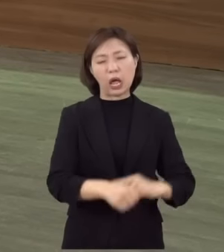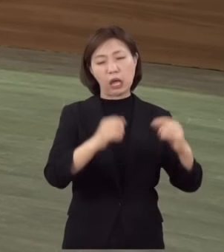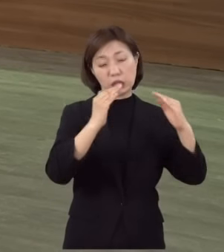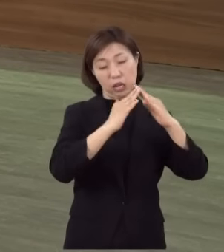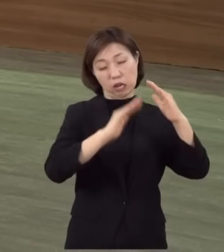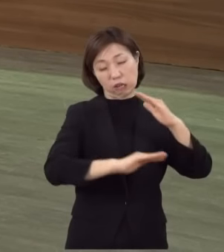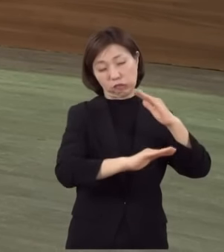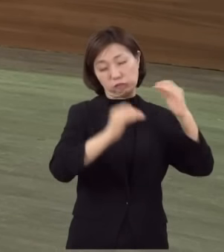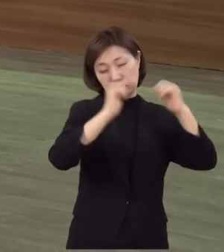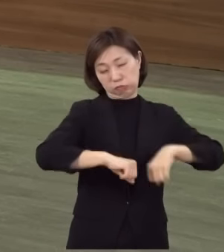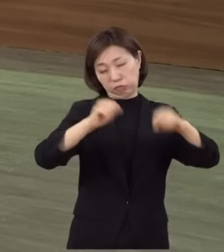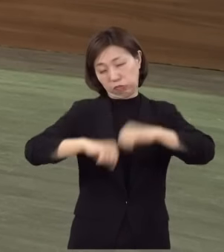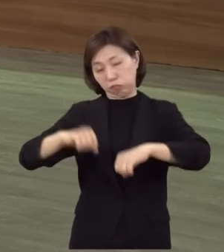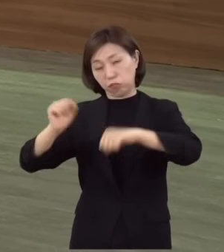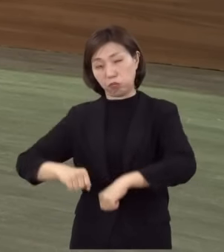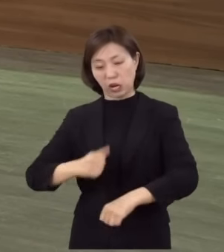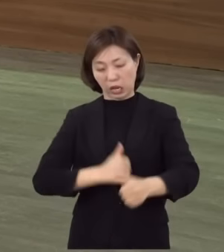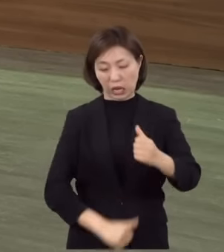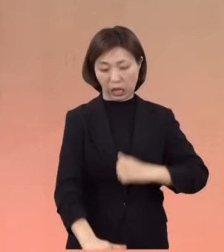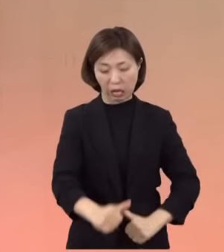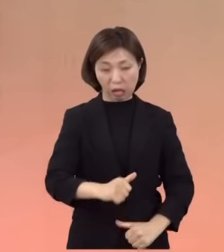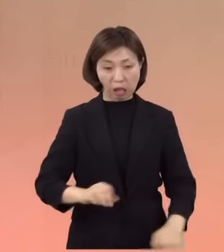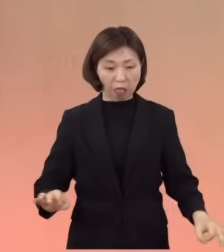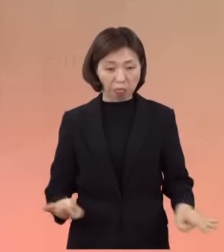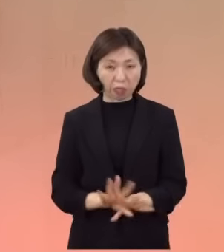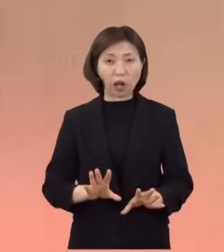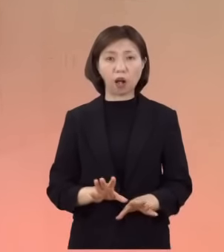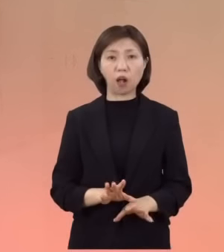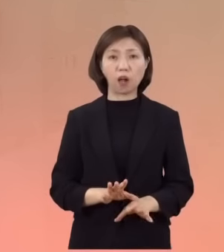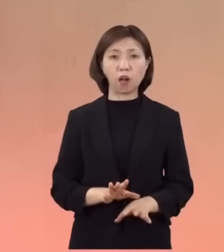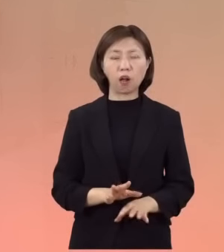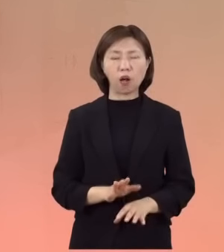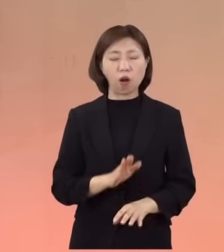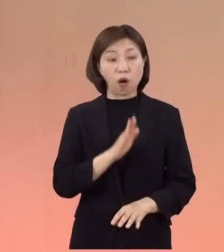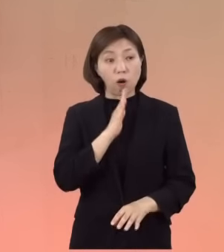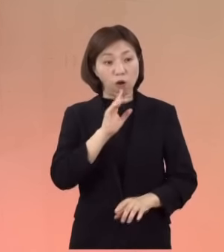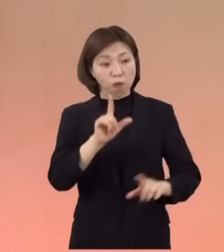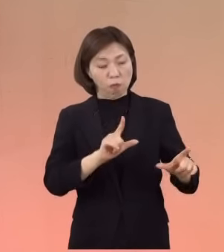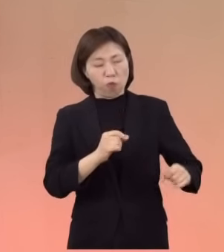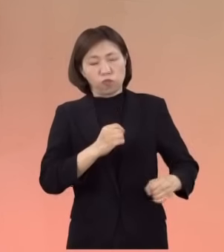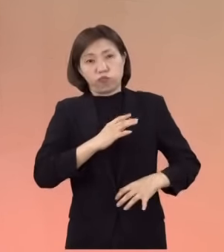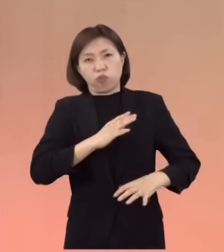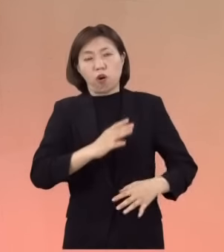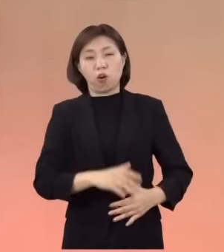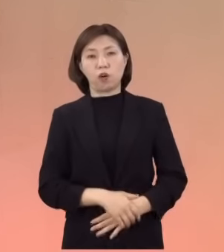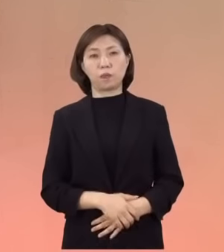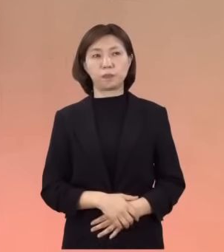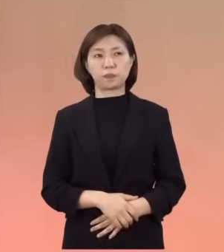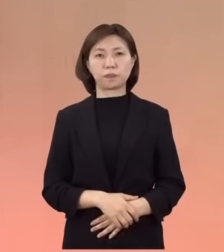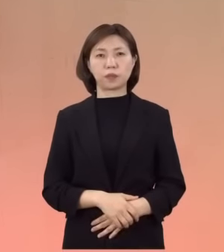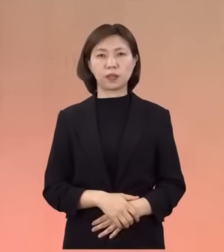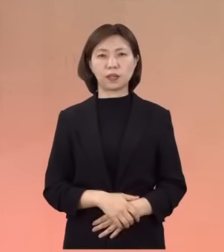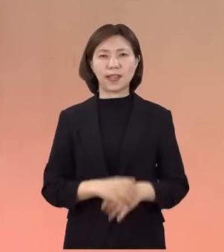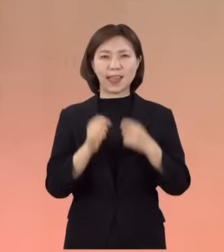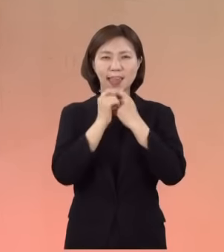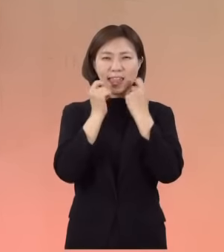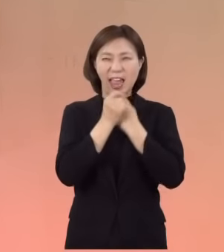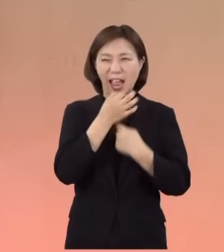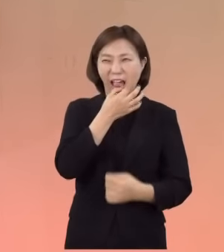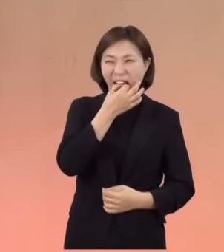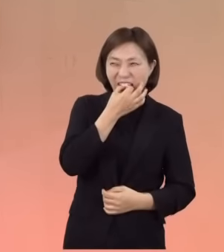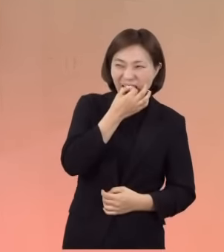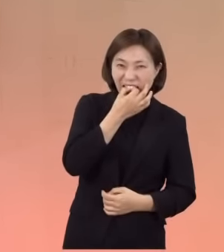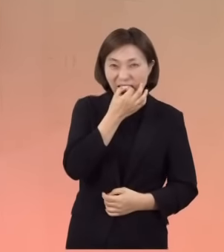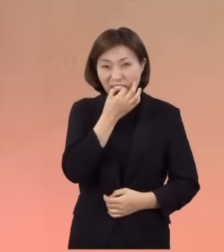후손이 끊어질 것입니다 아이고 무섭다 그러니까 이기적인 마음으로 자신의